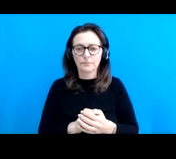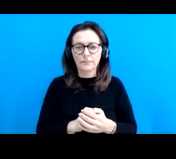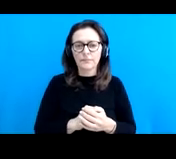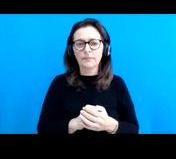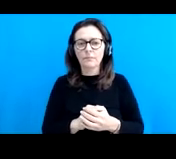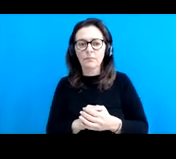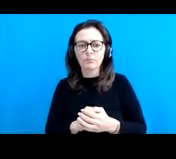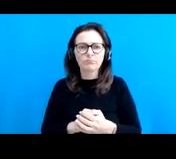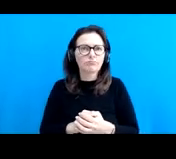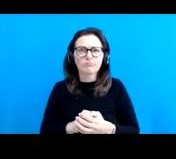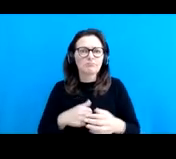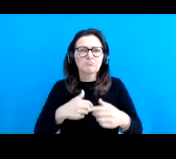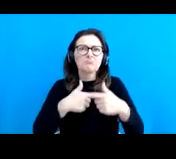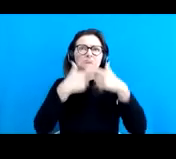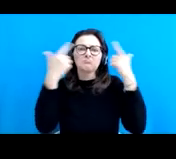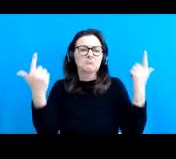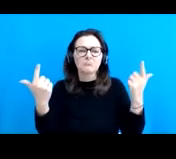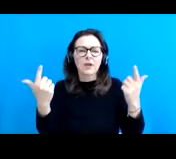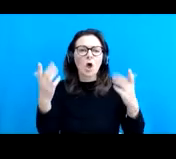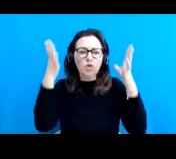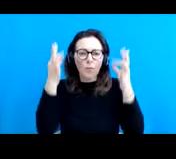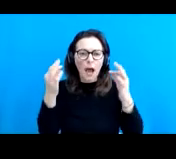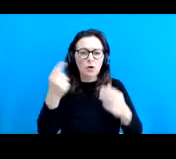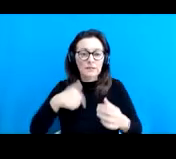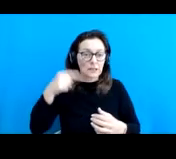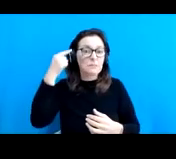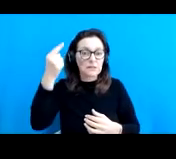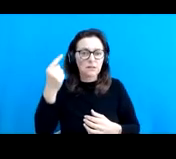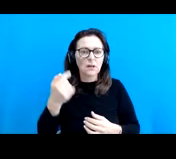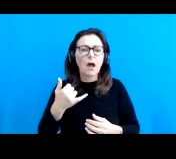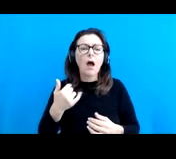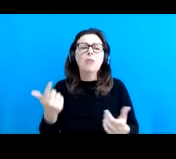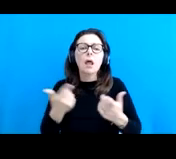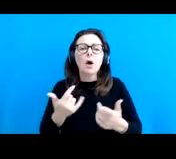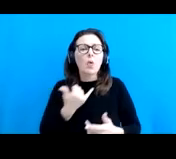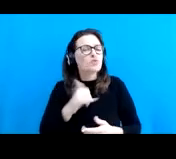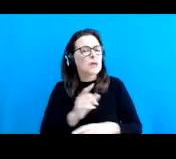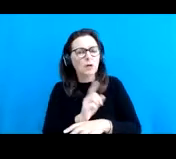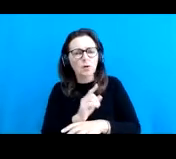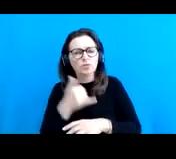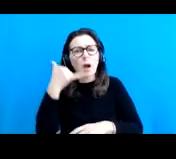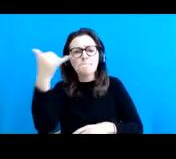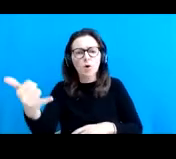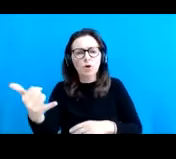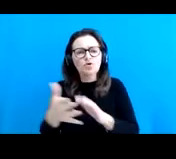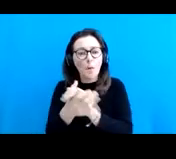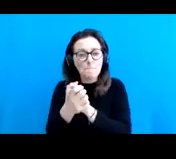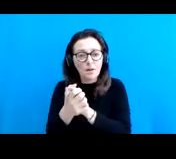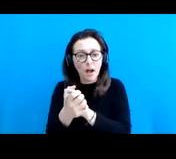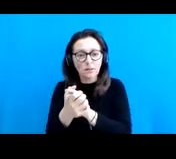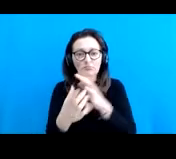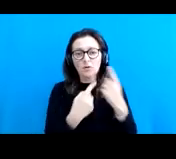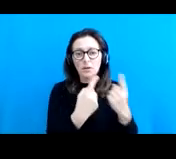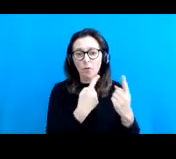Povsem samoumevno se nam zdi, da lahko v vsakem trenutku pokličemo prijatelja, se pogovarjamo z